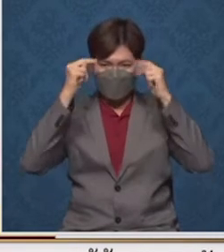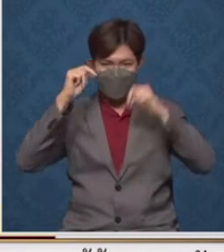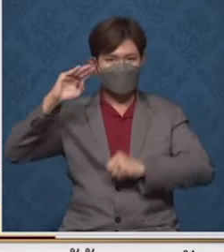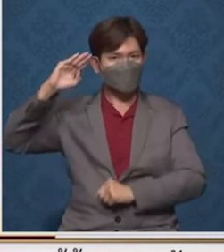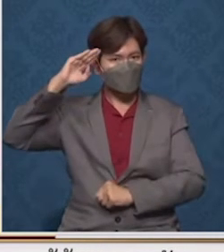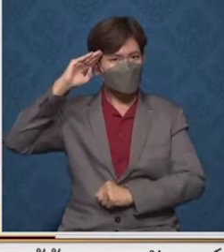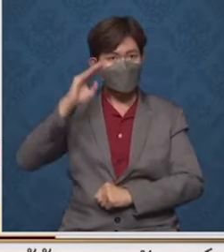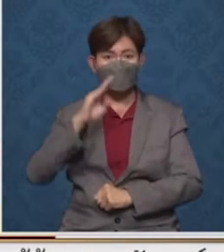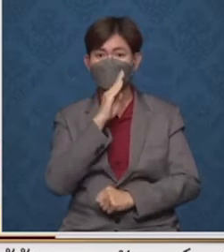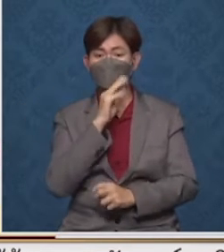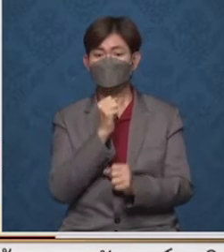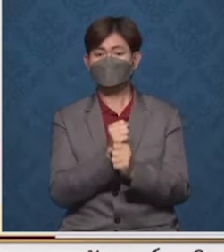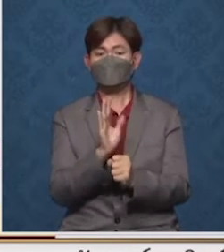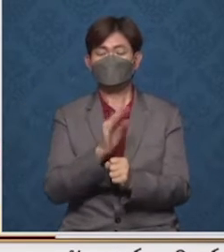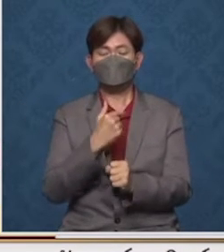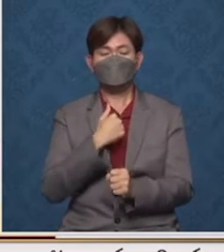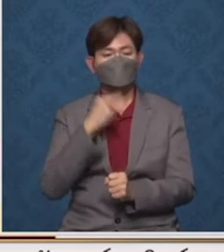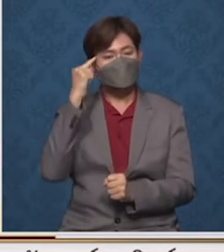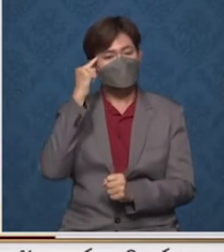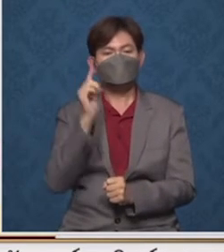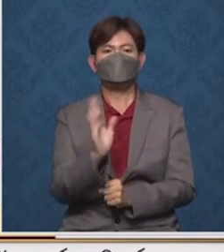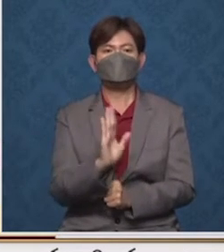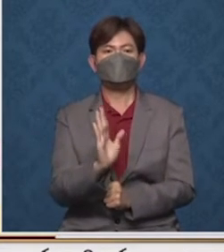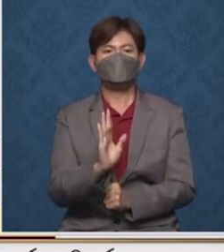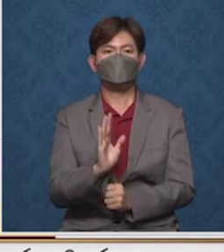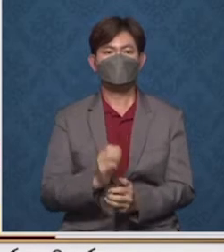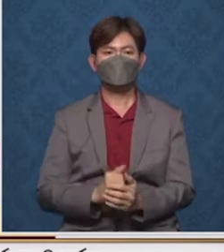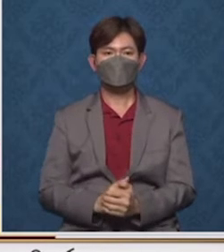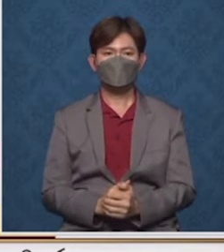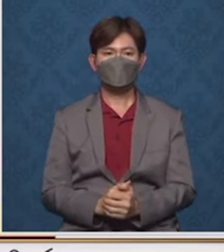5คุณไม่ทำอย่างนี้ผมไม่ฉัน /